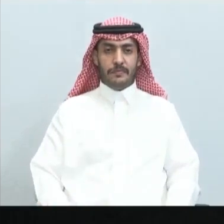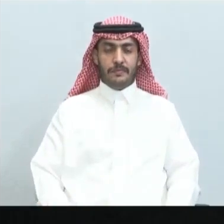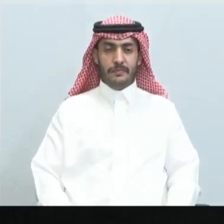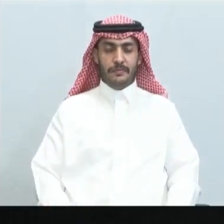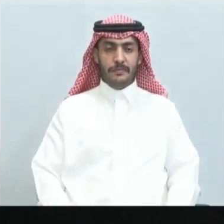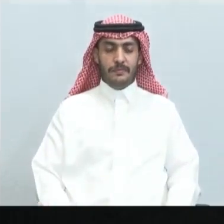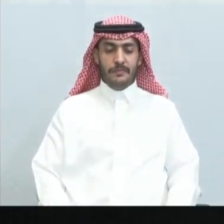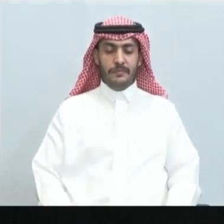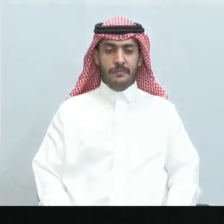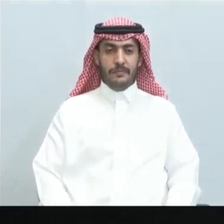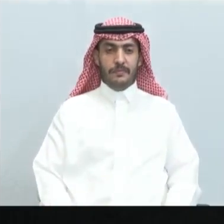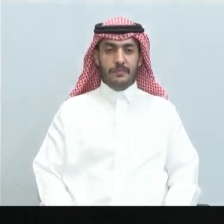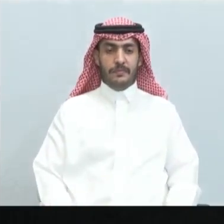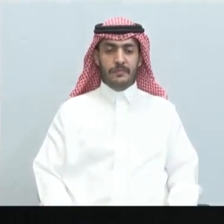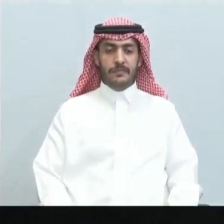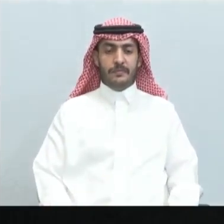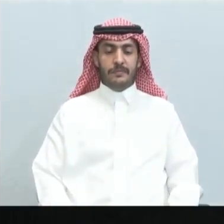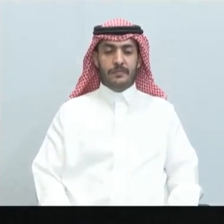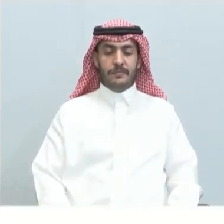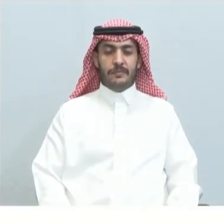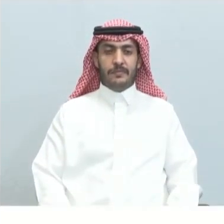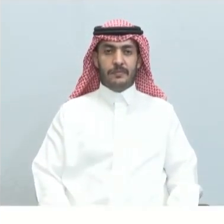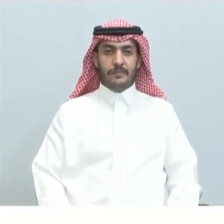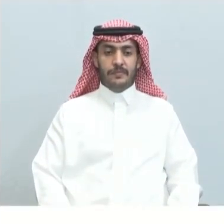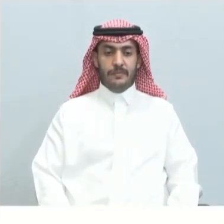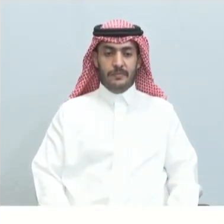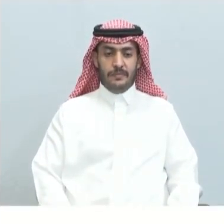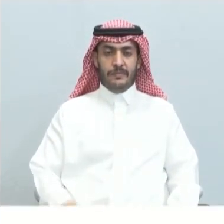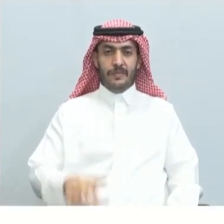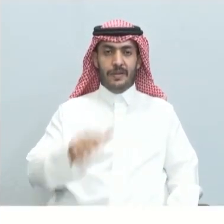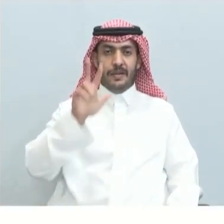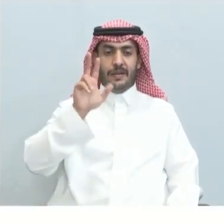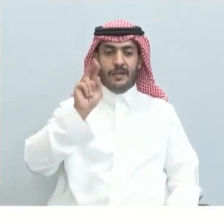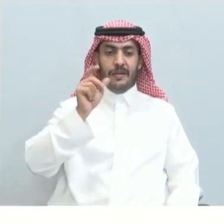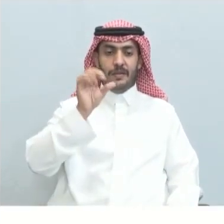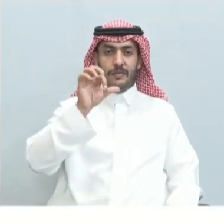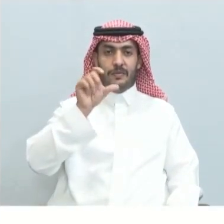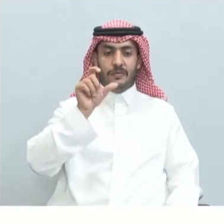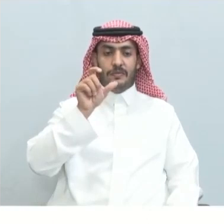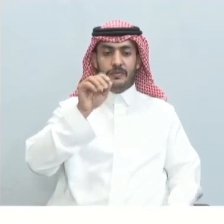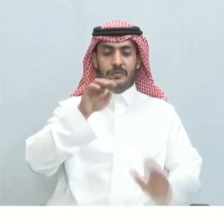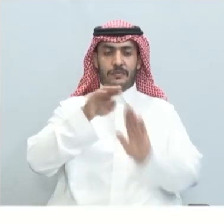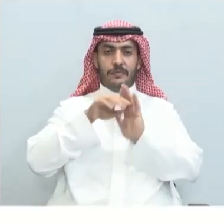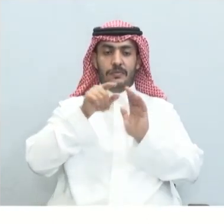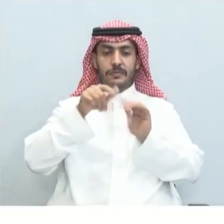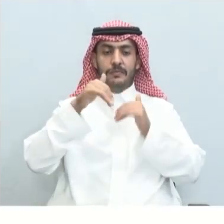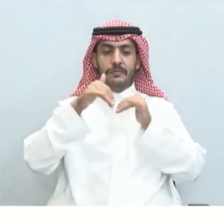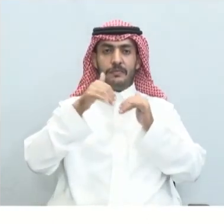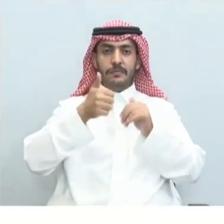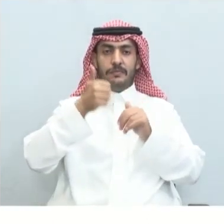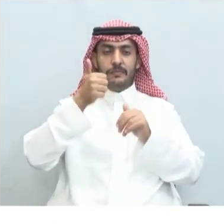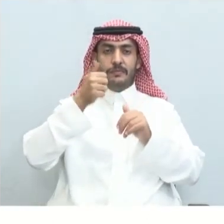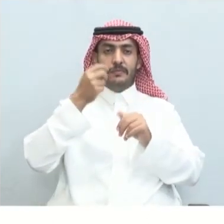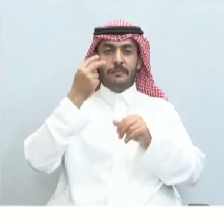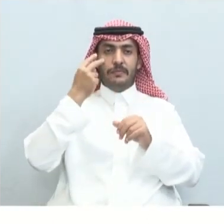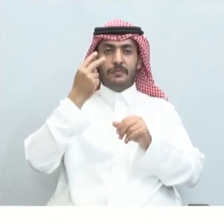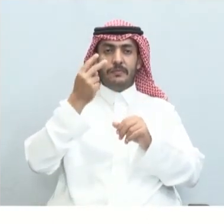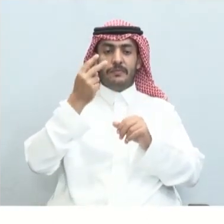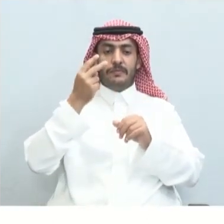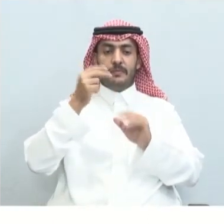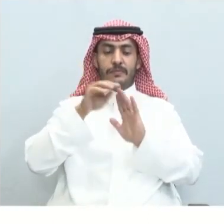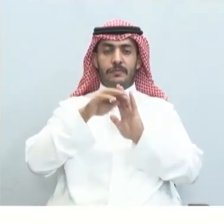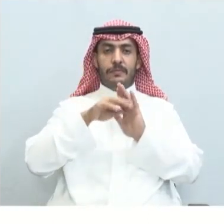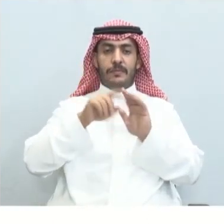بهذه القارات اما القانون هو وصف لظاهره ملحوظه